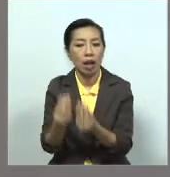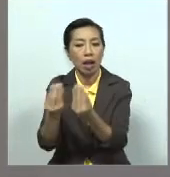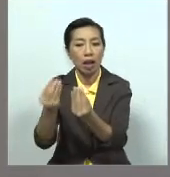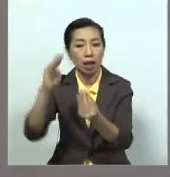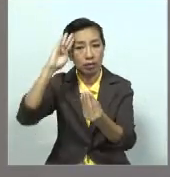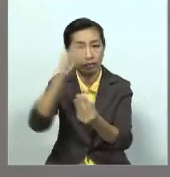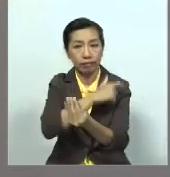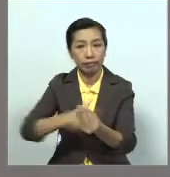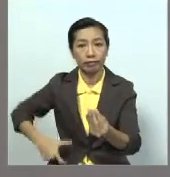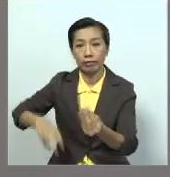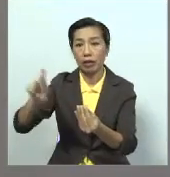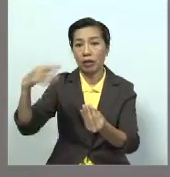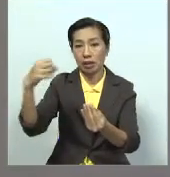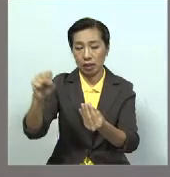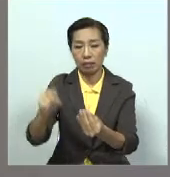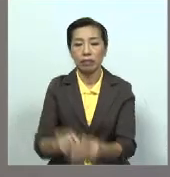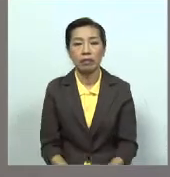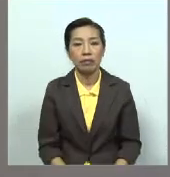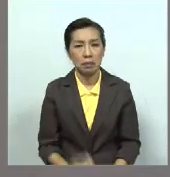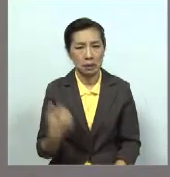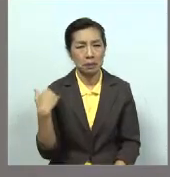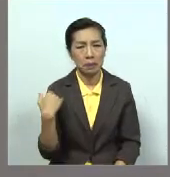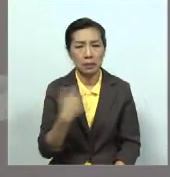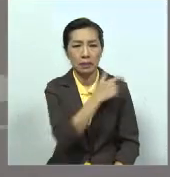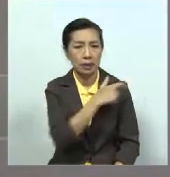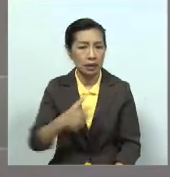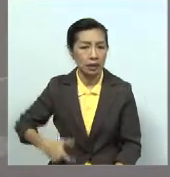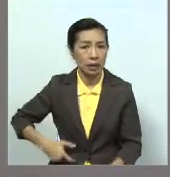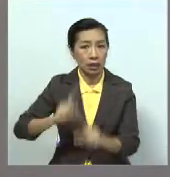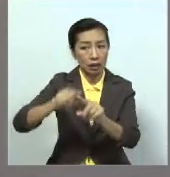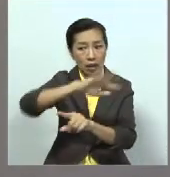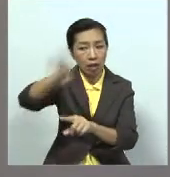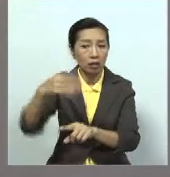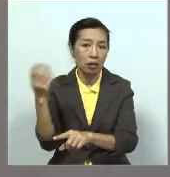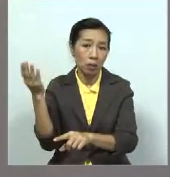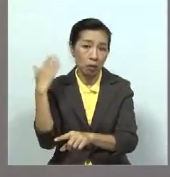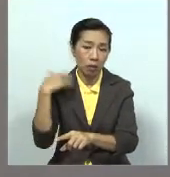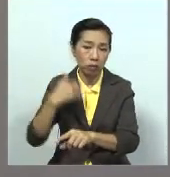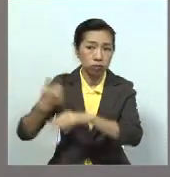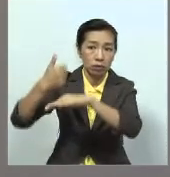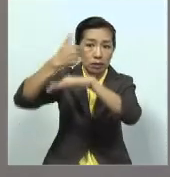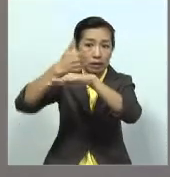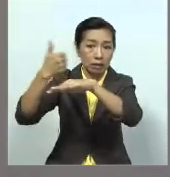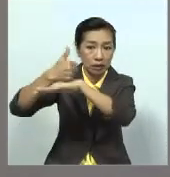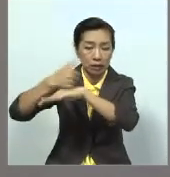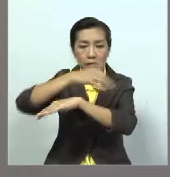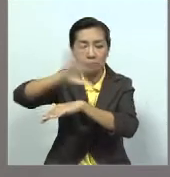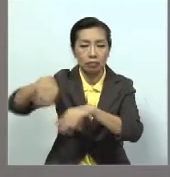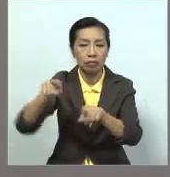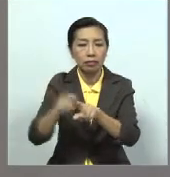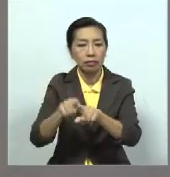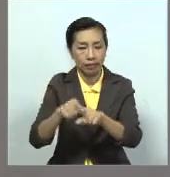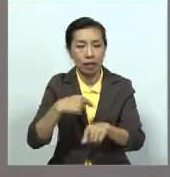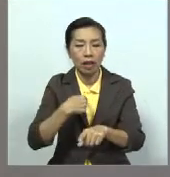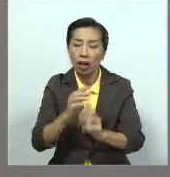าลที่10นะครับนะแล้วก็หลายพระองค์ที่รับการสถาปนาทุกพระองค์ก็เป็นเรื่องที่น่าขอให้ความยินดีน